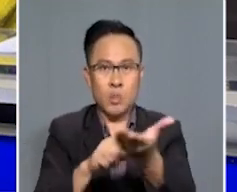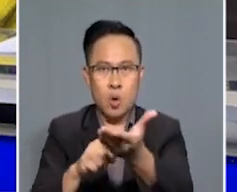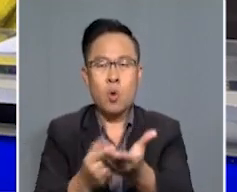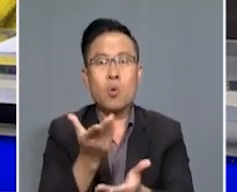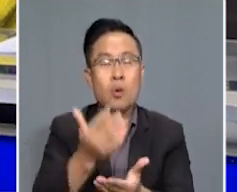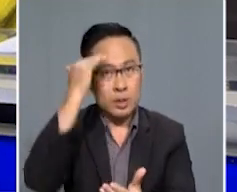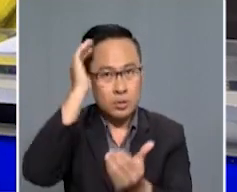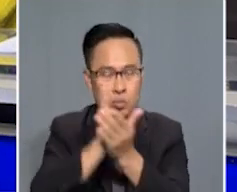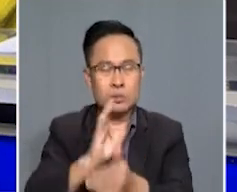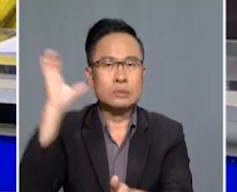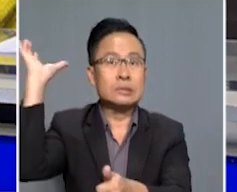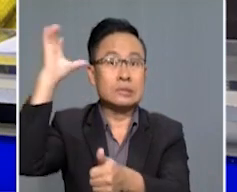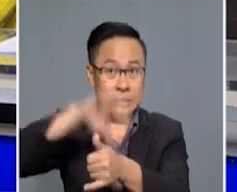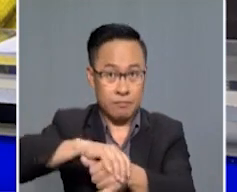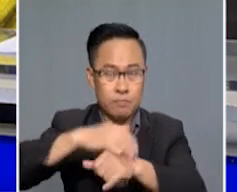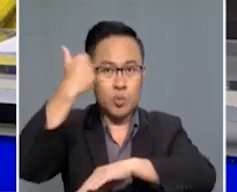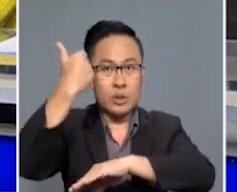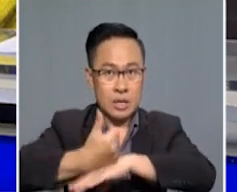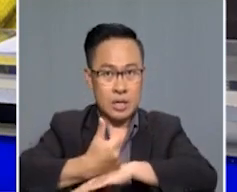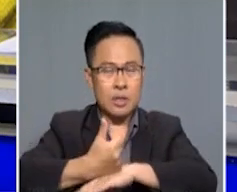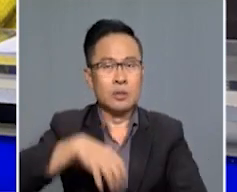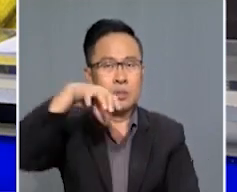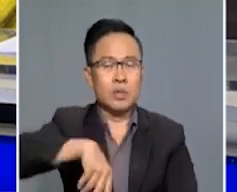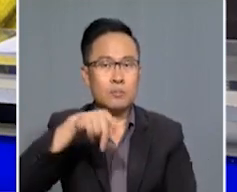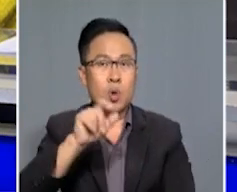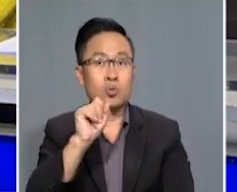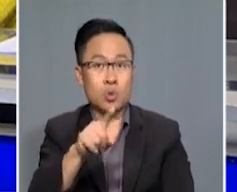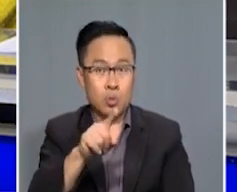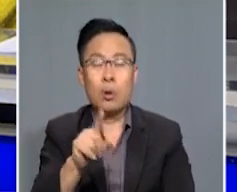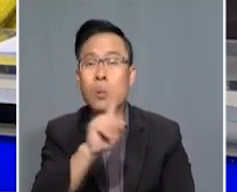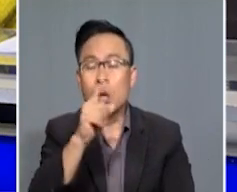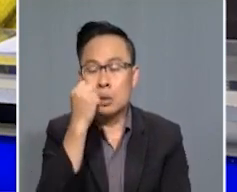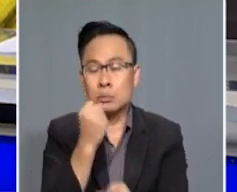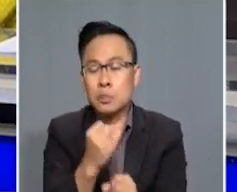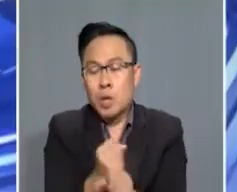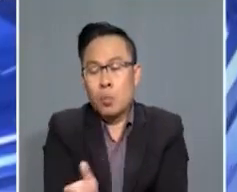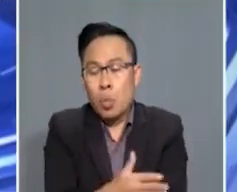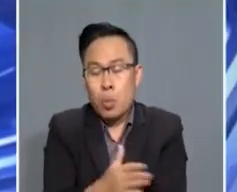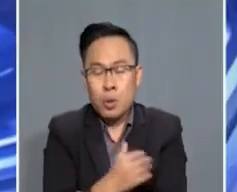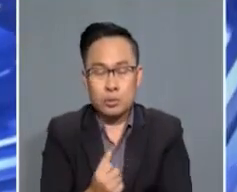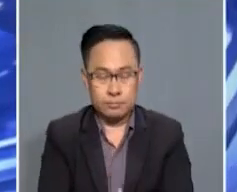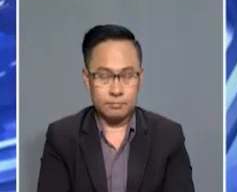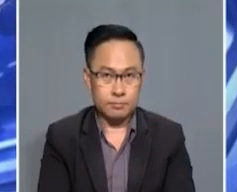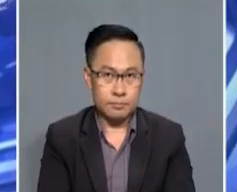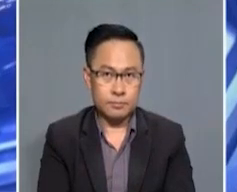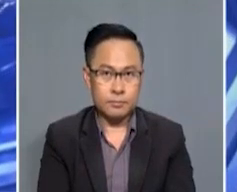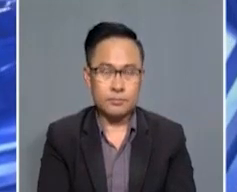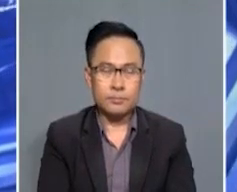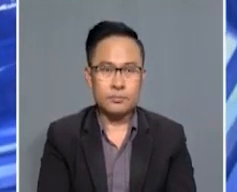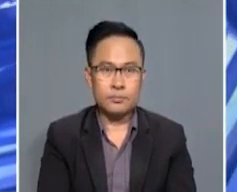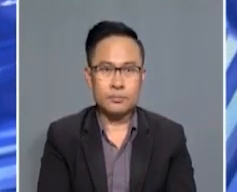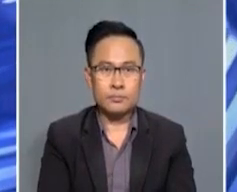สำนักพุทธศาสนาค่ะฐานที่ละเว้นการปฏิบัติหน้าที่คดีเงินทอนวัดนะคะคุณอรวรรณเผือกไทยสงรายงานสดเข้ามาค่ะเชิญค่ะ